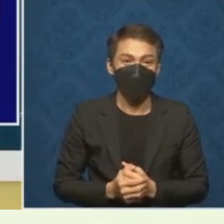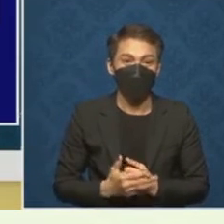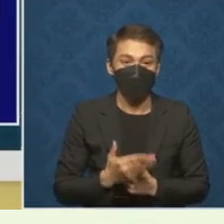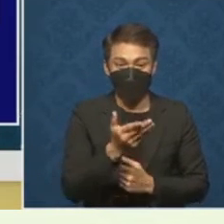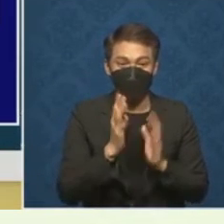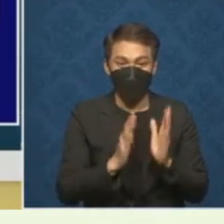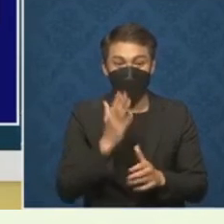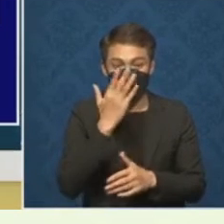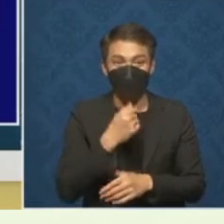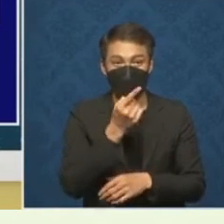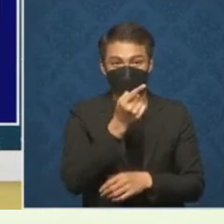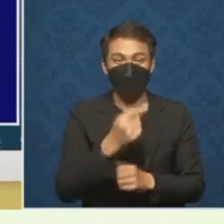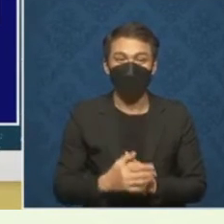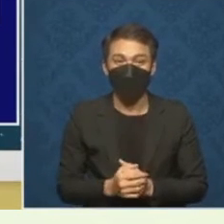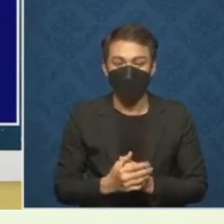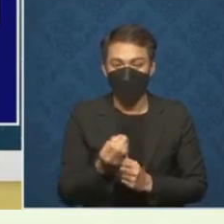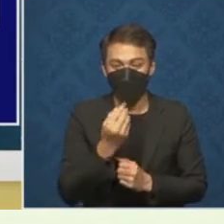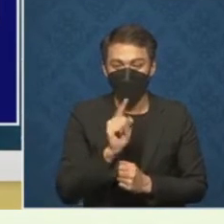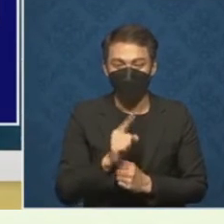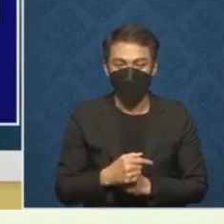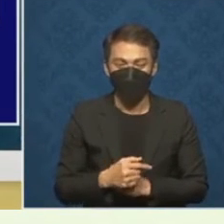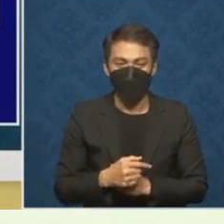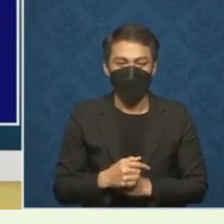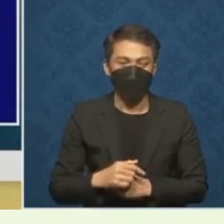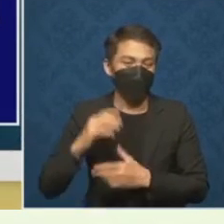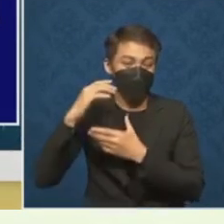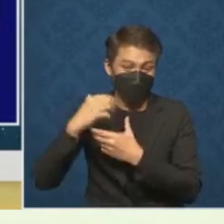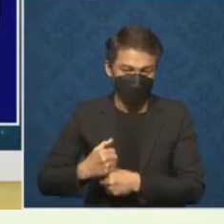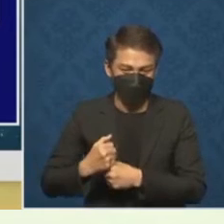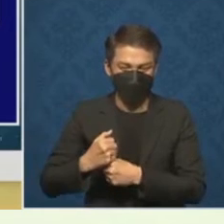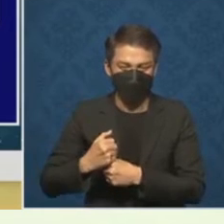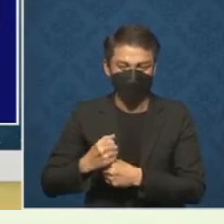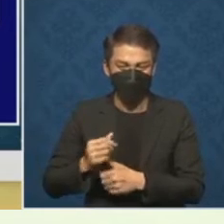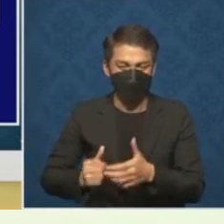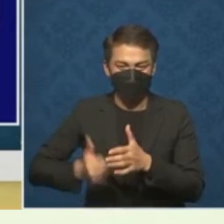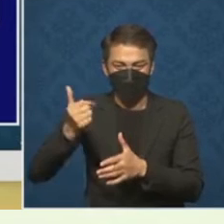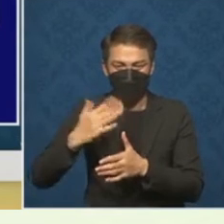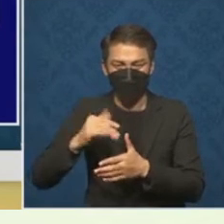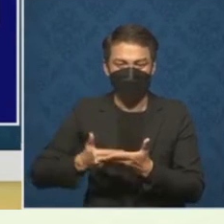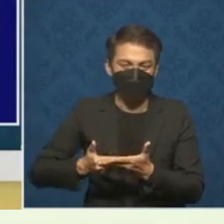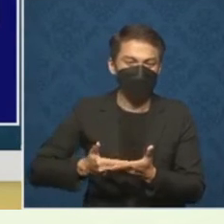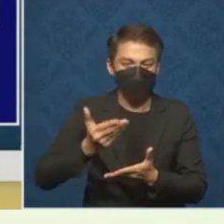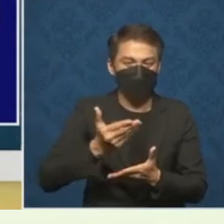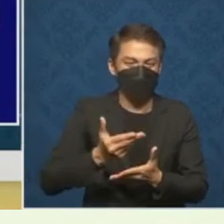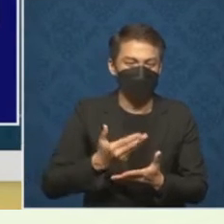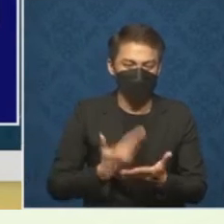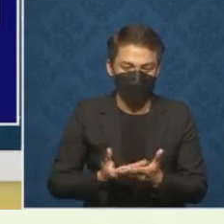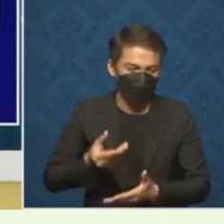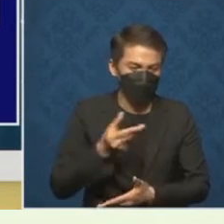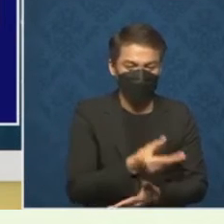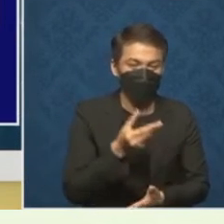ว่าประชาธิปัตย์ชนะเลือกตั้งเพราะซื้อเก่งกว่าเพราะฉะนั้นผมก็อนุมานได้ว่าที่นครและ